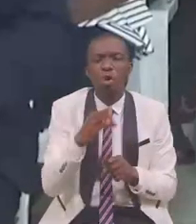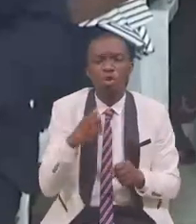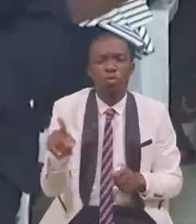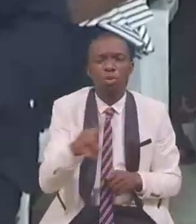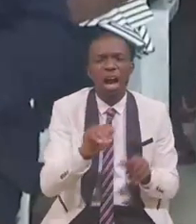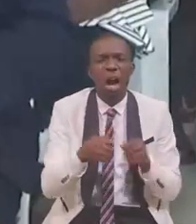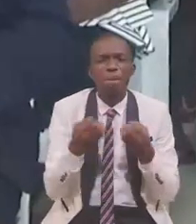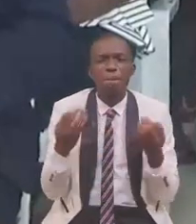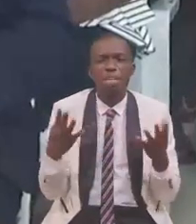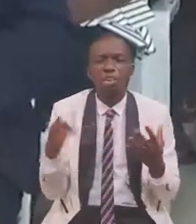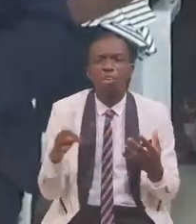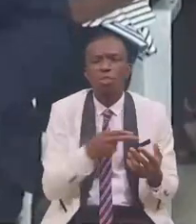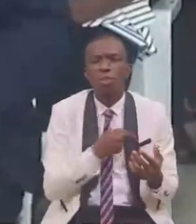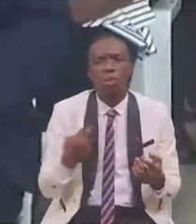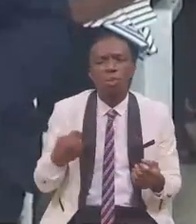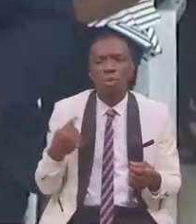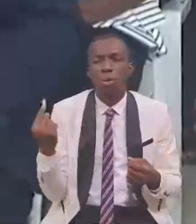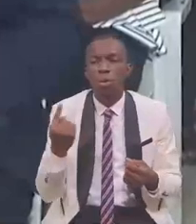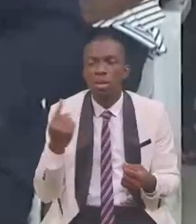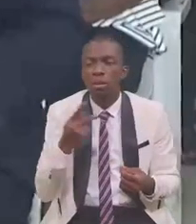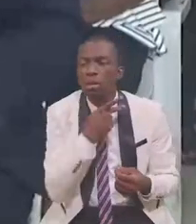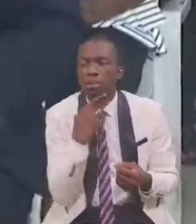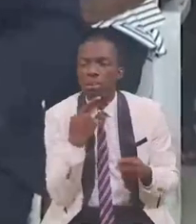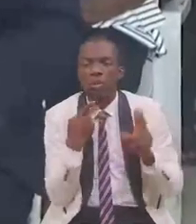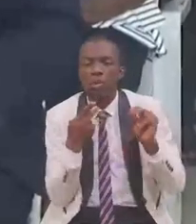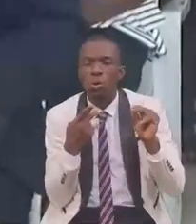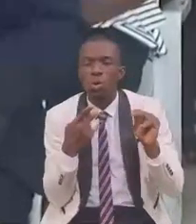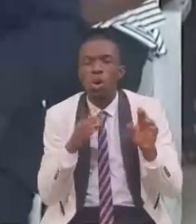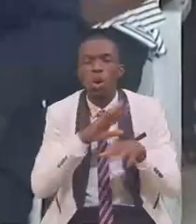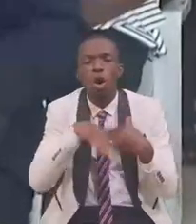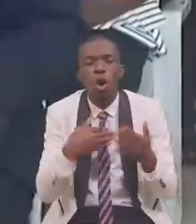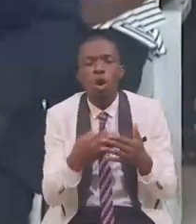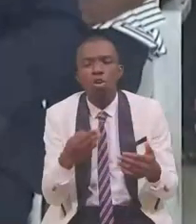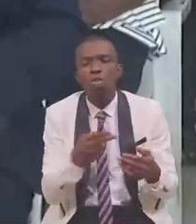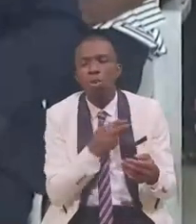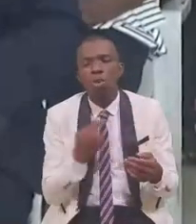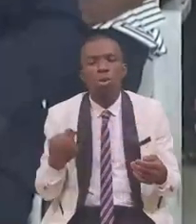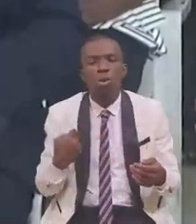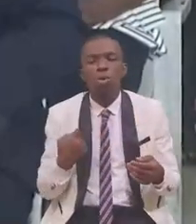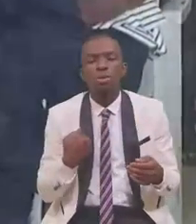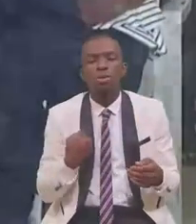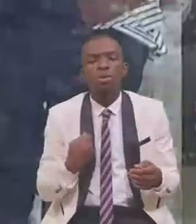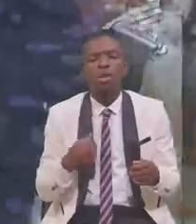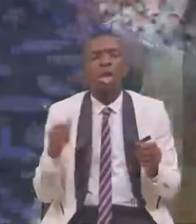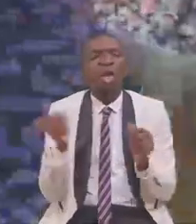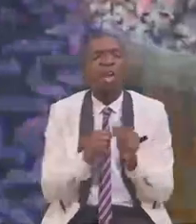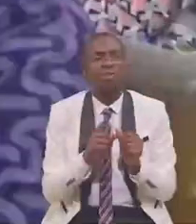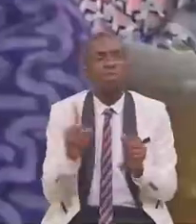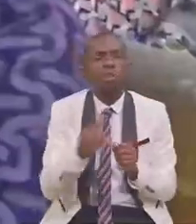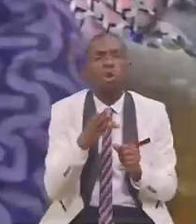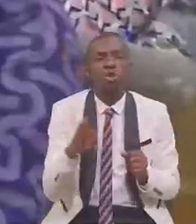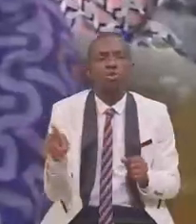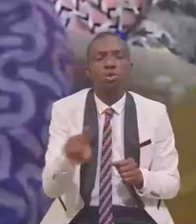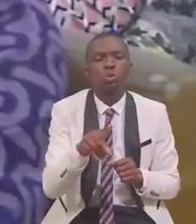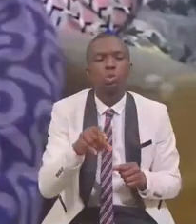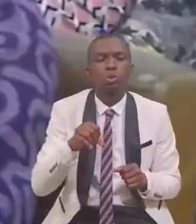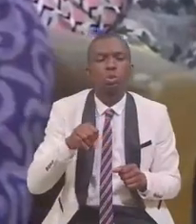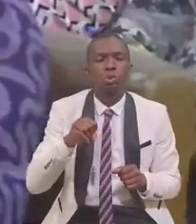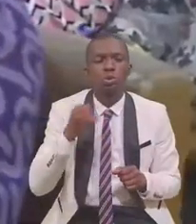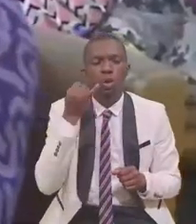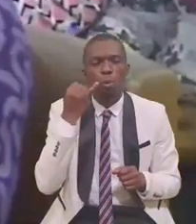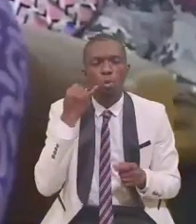nos mères dans le Seigneur, combien d'entre nous, tout le monde, c'est que chacun de vous sache posséder